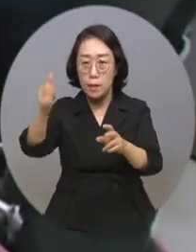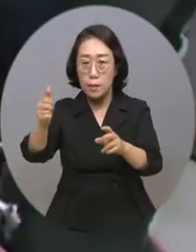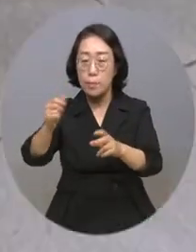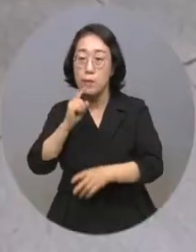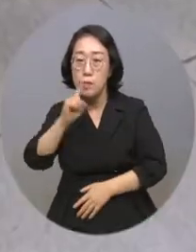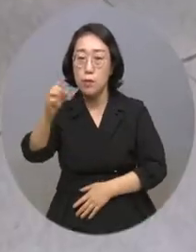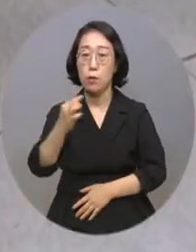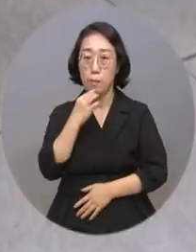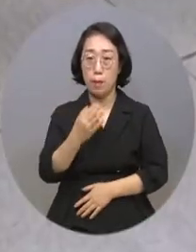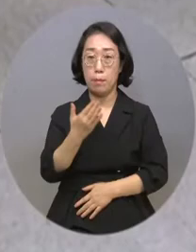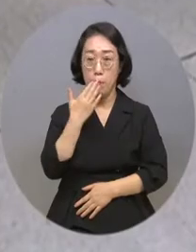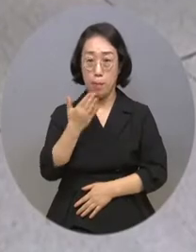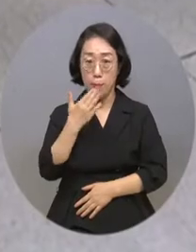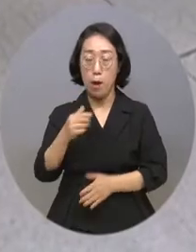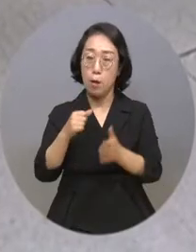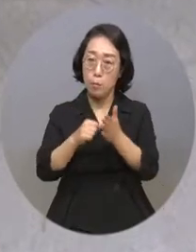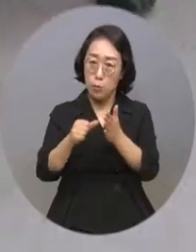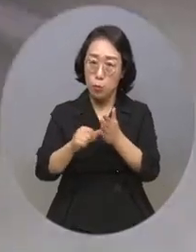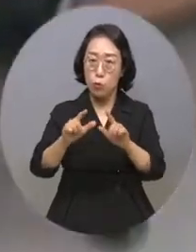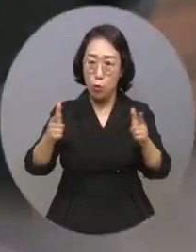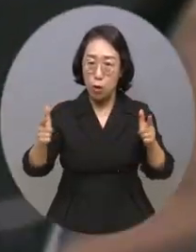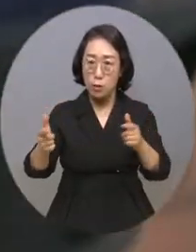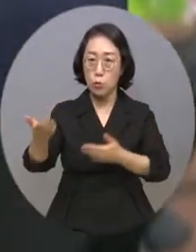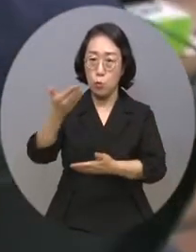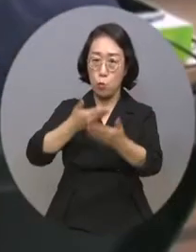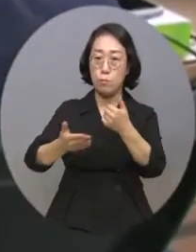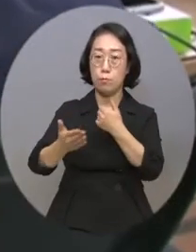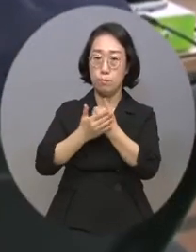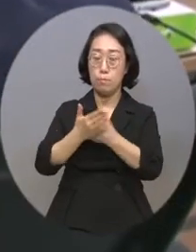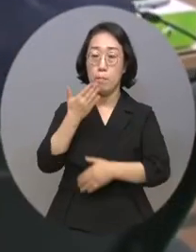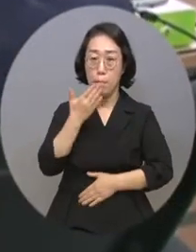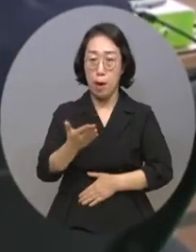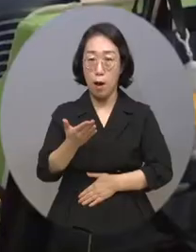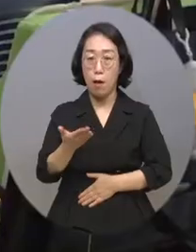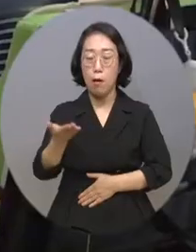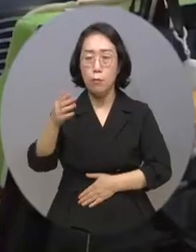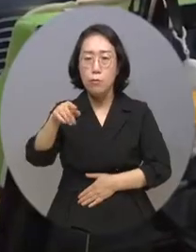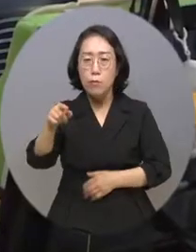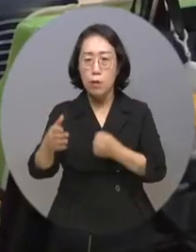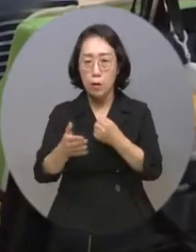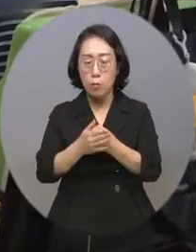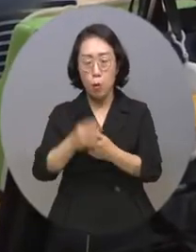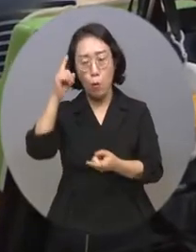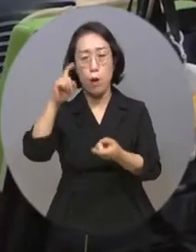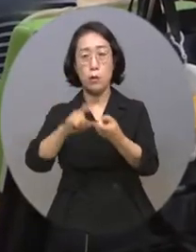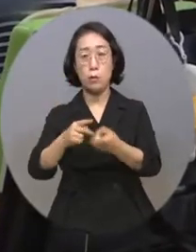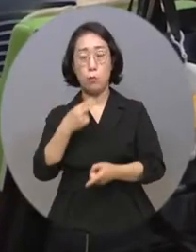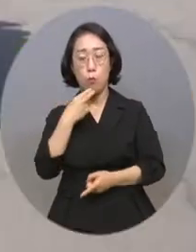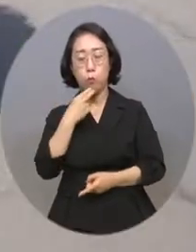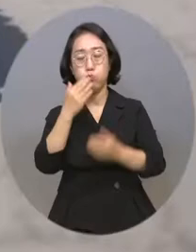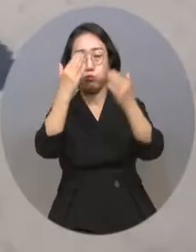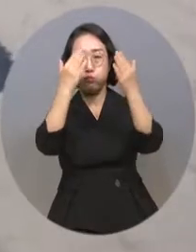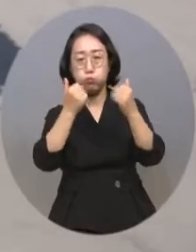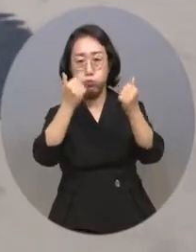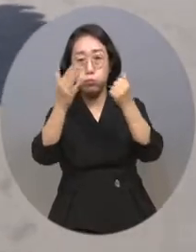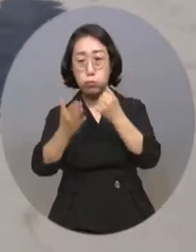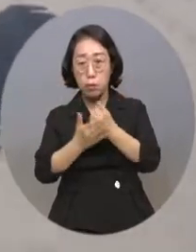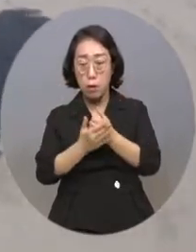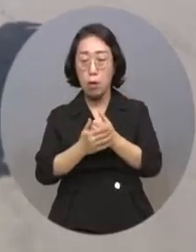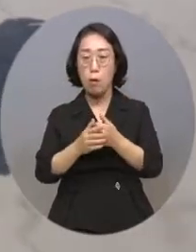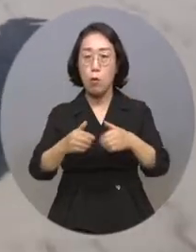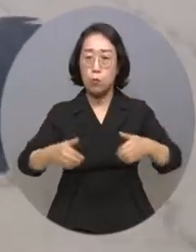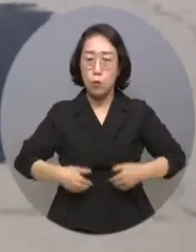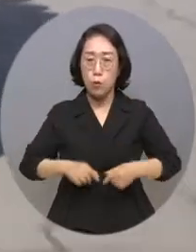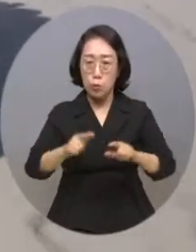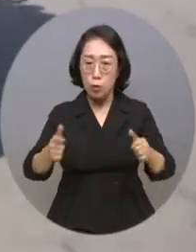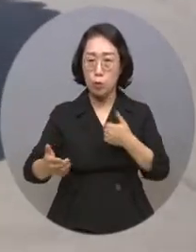필요한 보조공학기기와 장비를 지원받을 수 있었습니다. 이로 인해 사업주의 관심이 부족한 경우 보조공학기기와